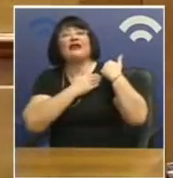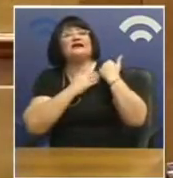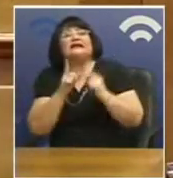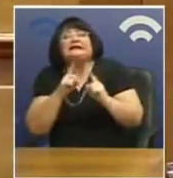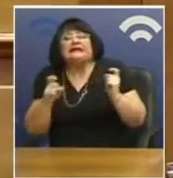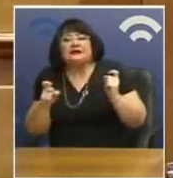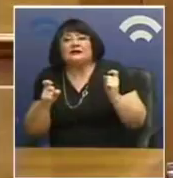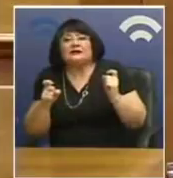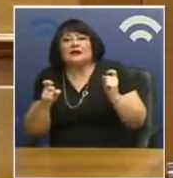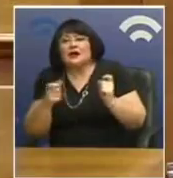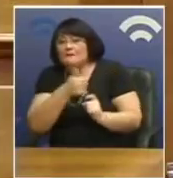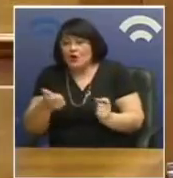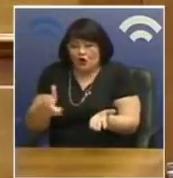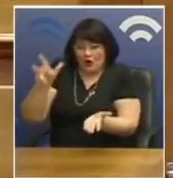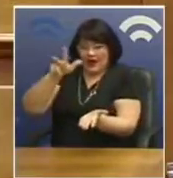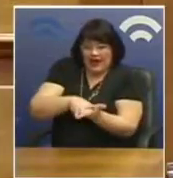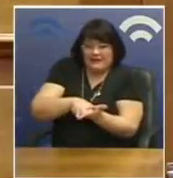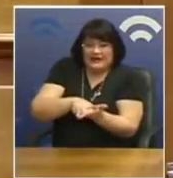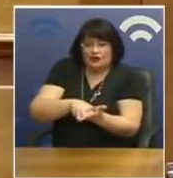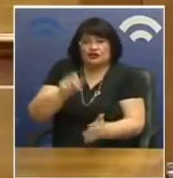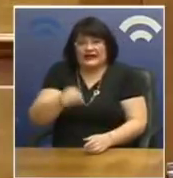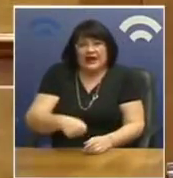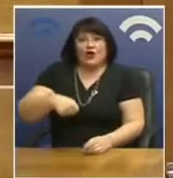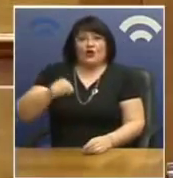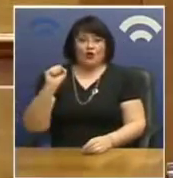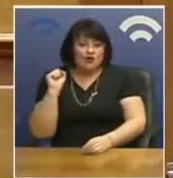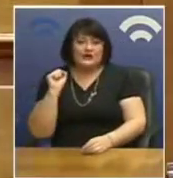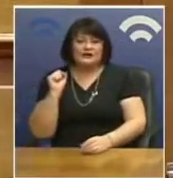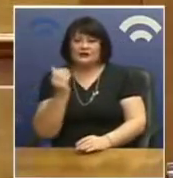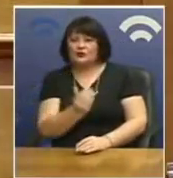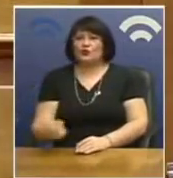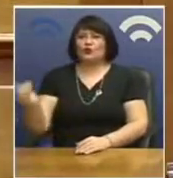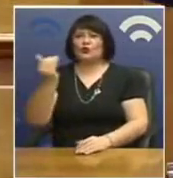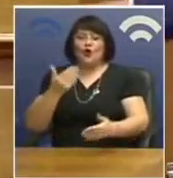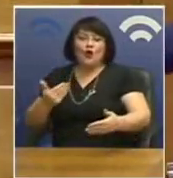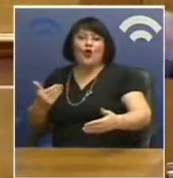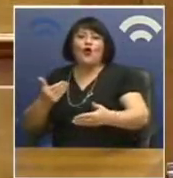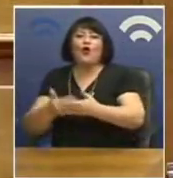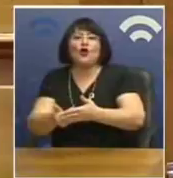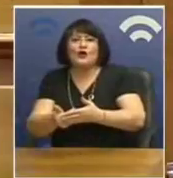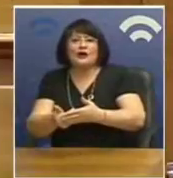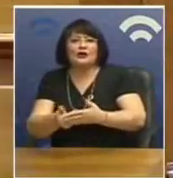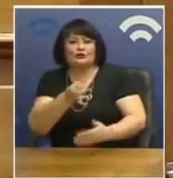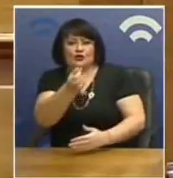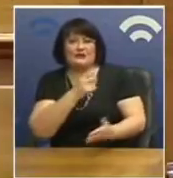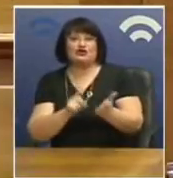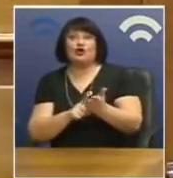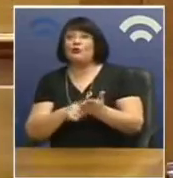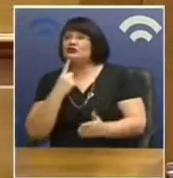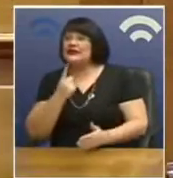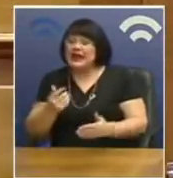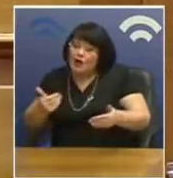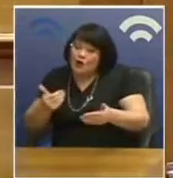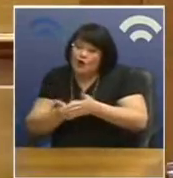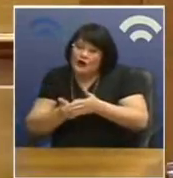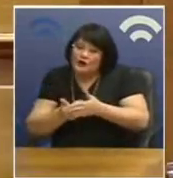να επικυρώσει ή μη την υπέρβαση των χρονικών ορίων που εσείς δια νόμου έχετε θέσει. Το μόνο